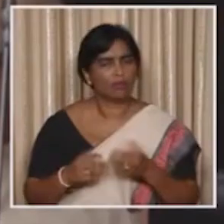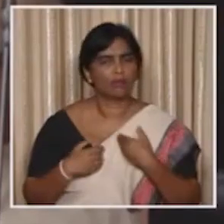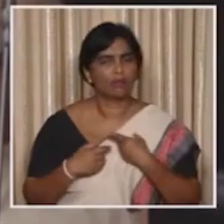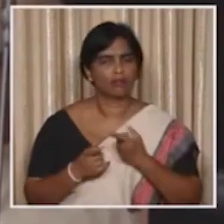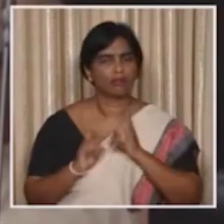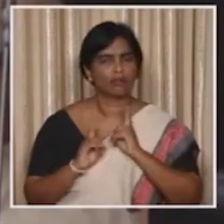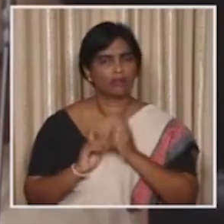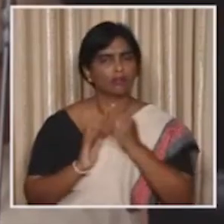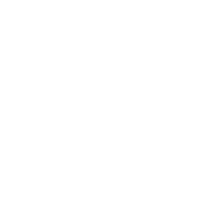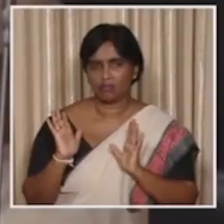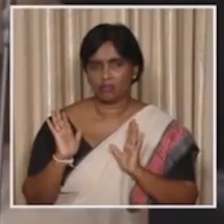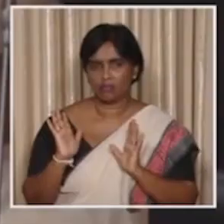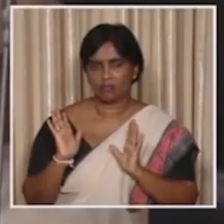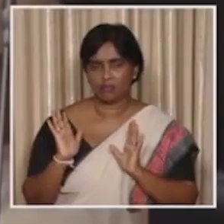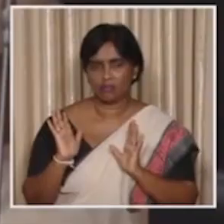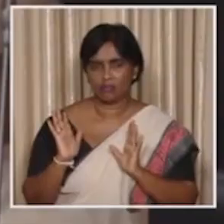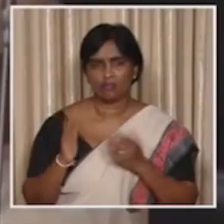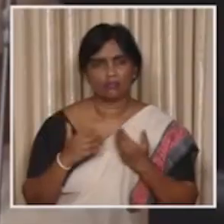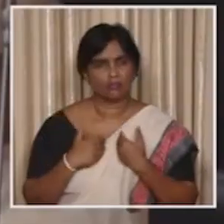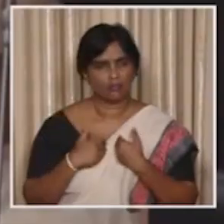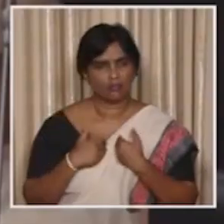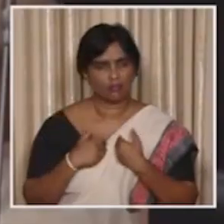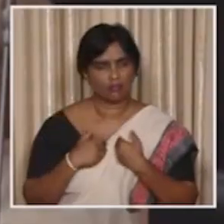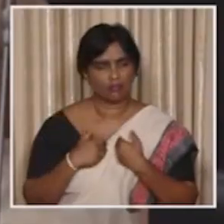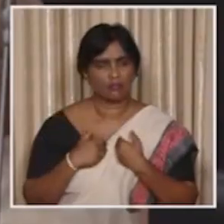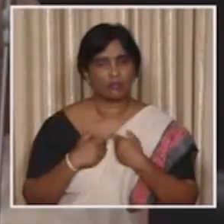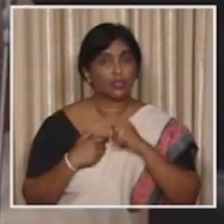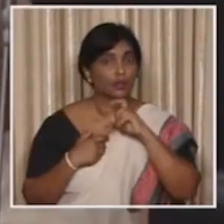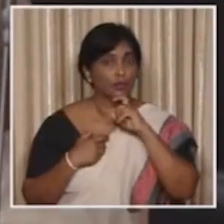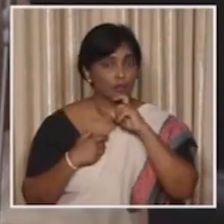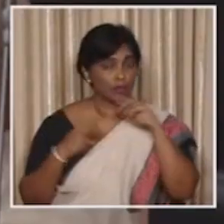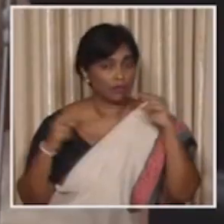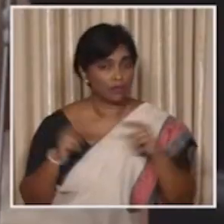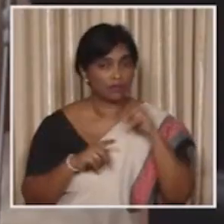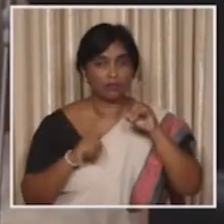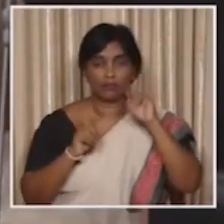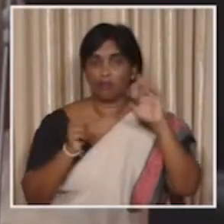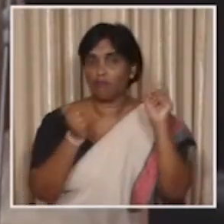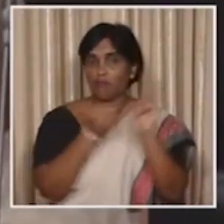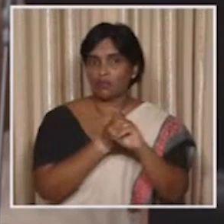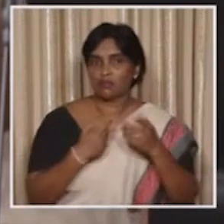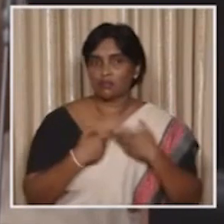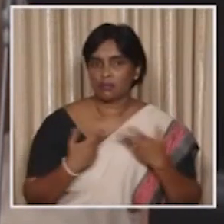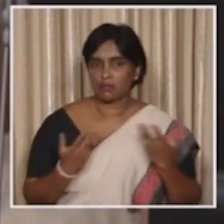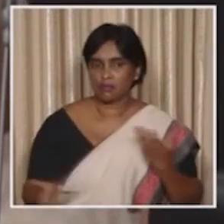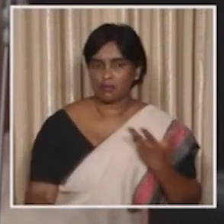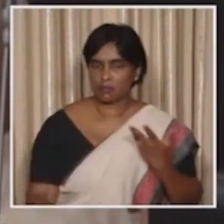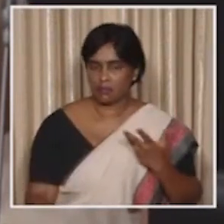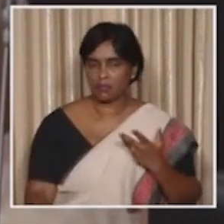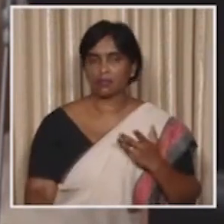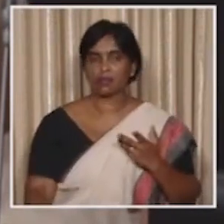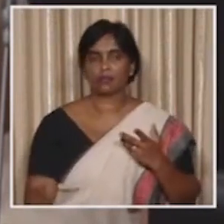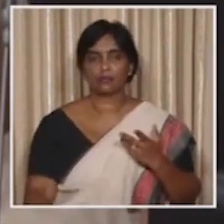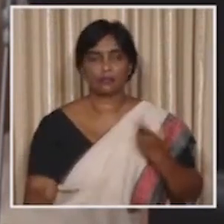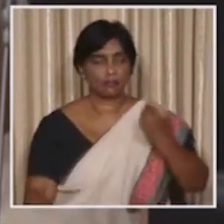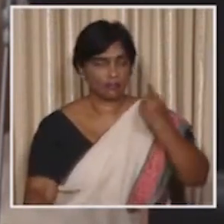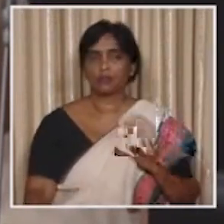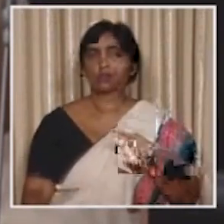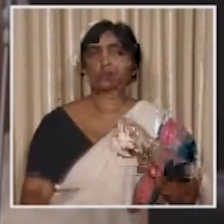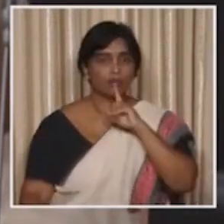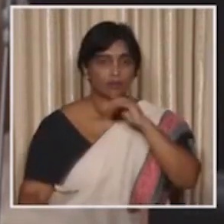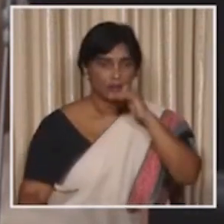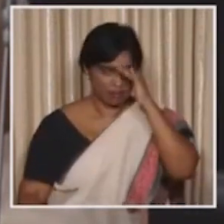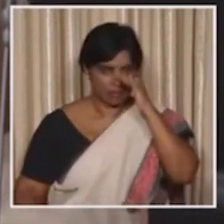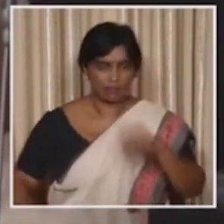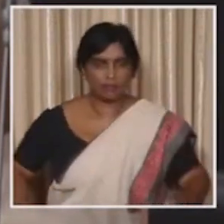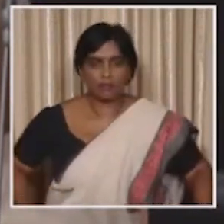ස්ථාවර නියෝග දිහා බලන්න ඕනේ. අපිට අධිකරණයක මෙහෙම රණ්ඩුවකට යන්න බෑ. ඊළඟට තියෙන්නේ